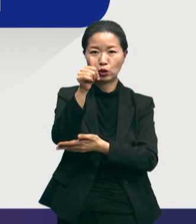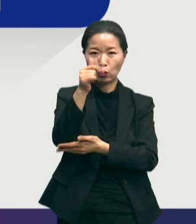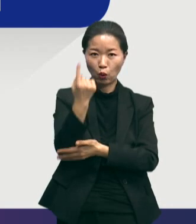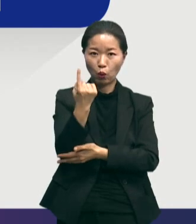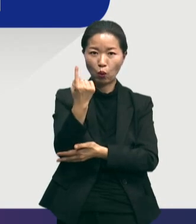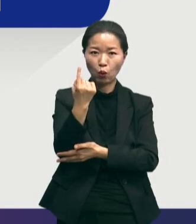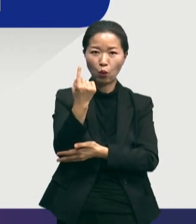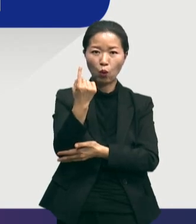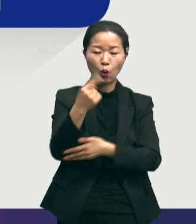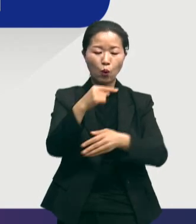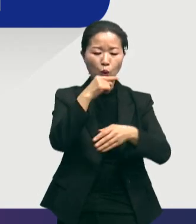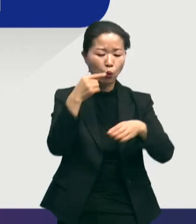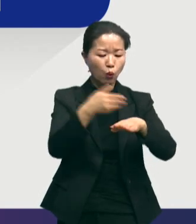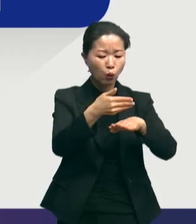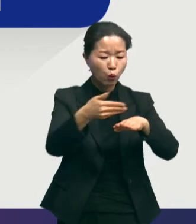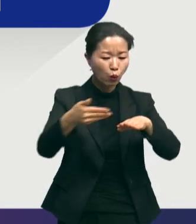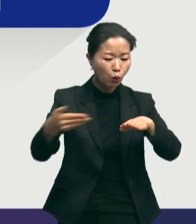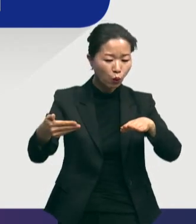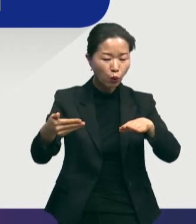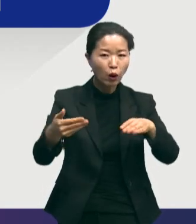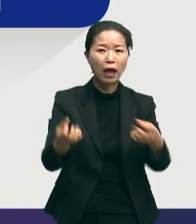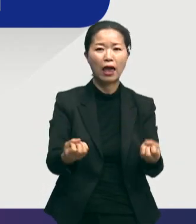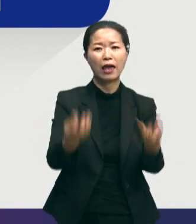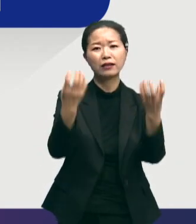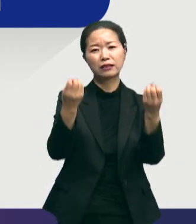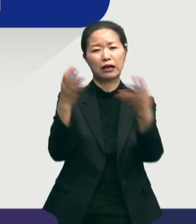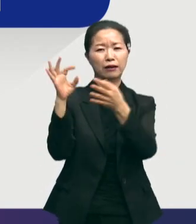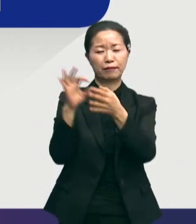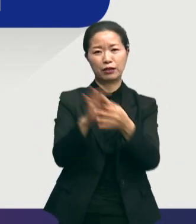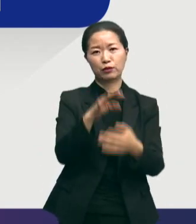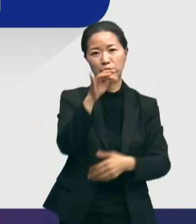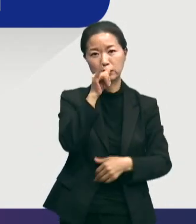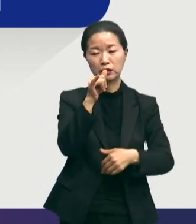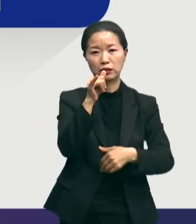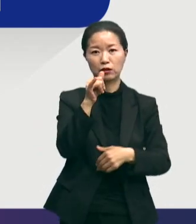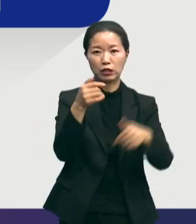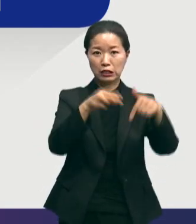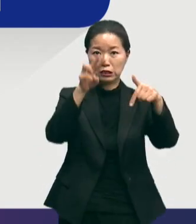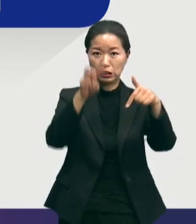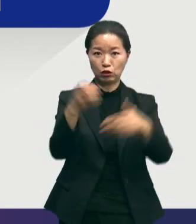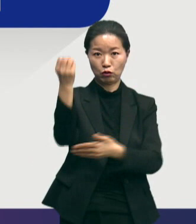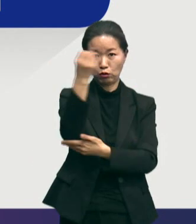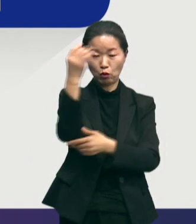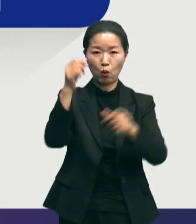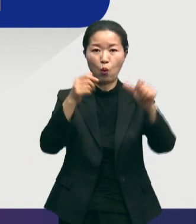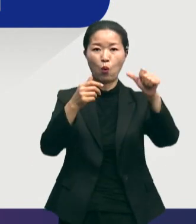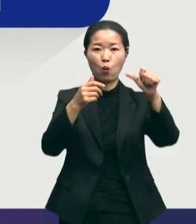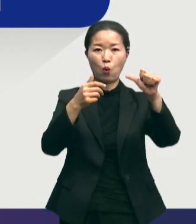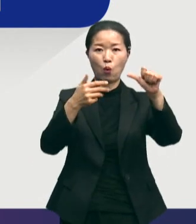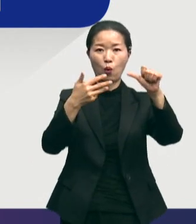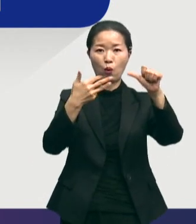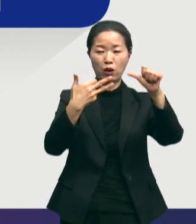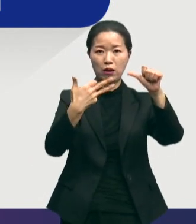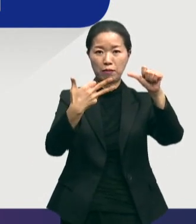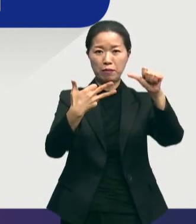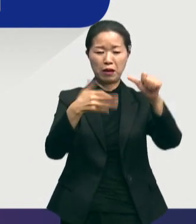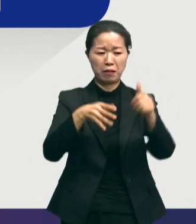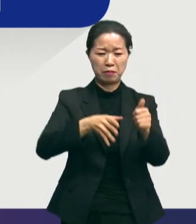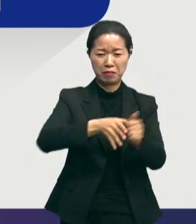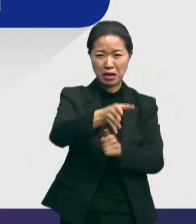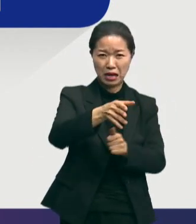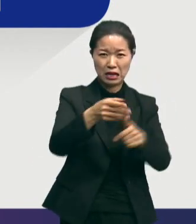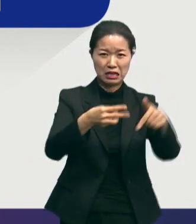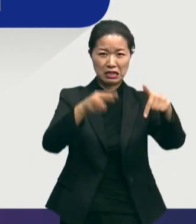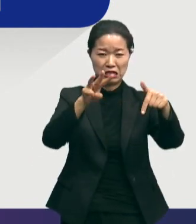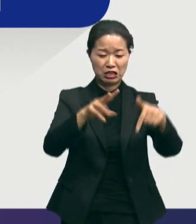재외동포 관련 행사가 연이어 개최된다고 전했습니다. 인천일보는 5.18 민주화운동 폄훼 논란으로